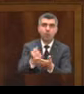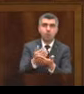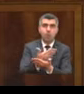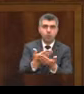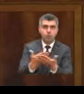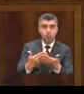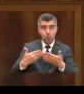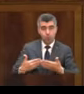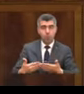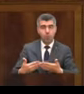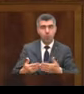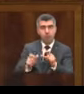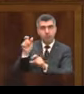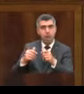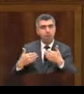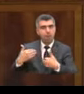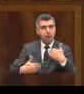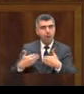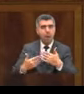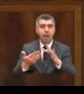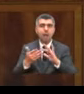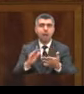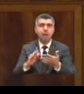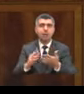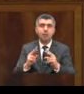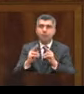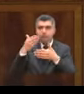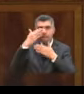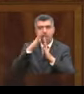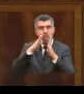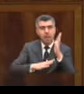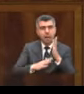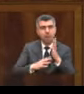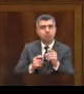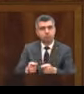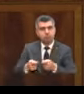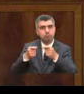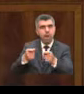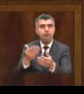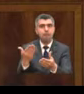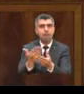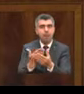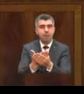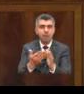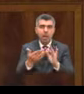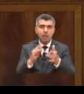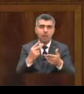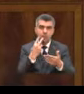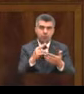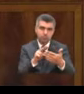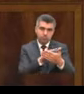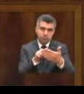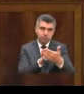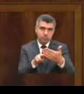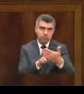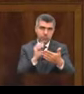فاليوم كيمكن الأشخاص في وضعية إعاقة من مختلف ربوع المملكة أنهم يتقدموا ويستعملوا المنصة الرقمية منصة خدماتي